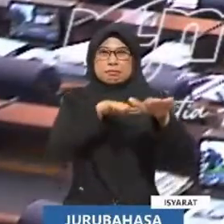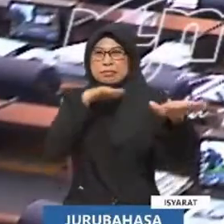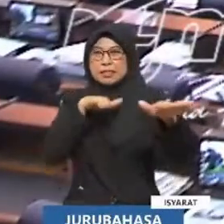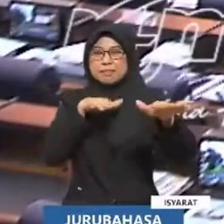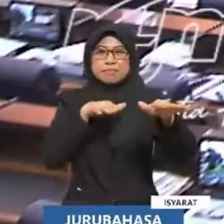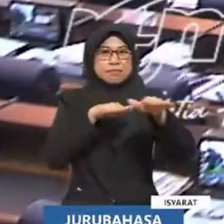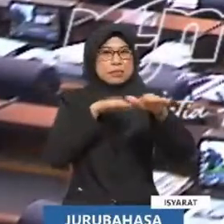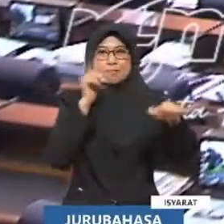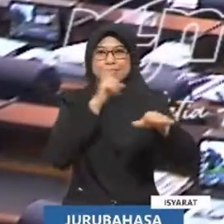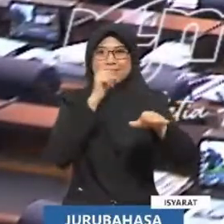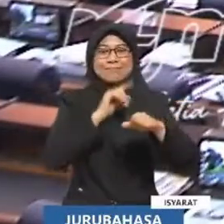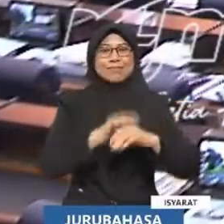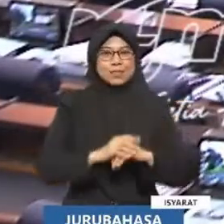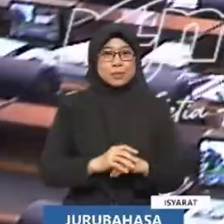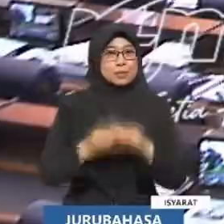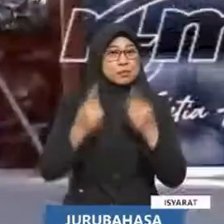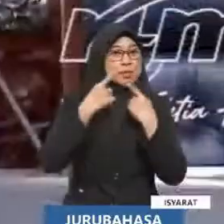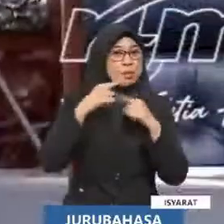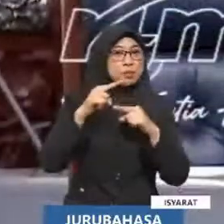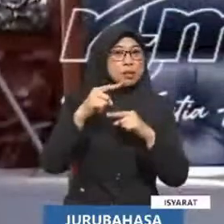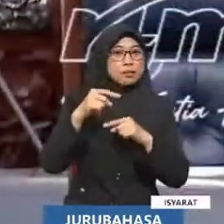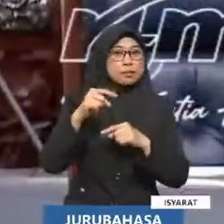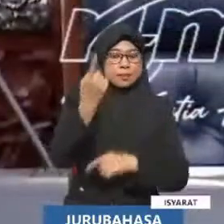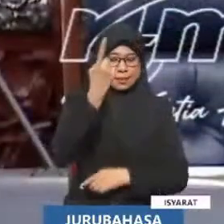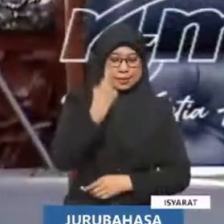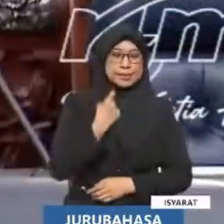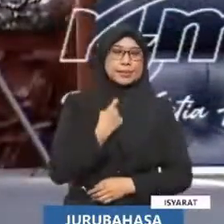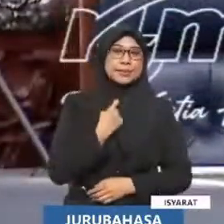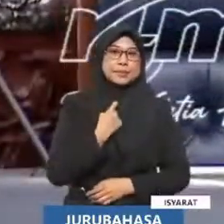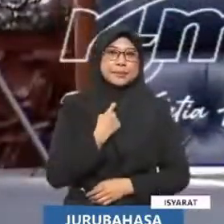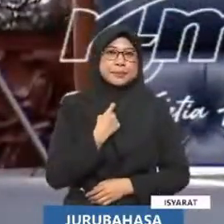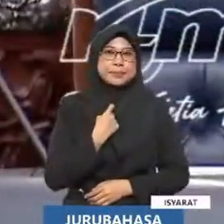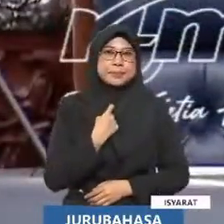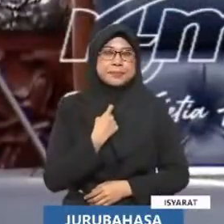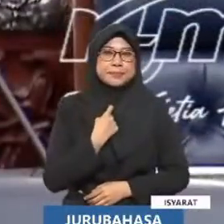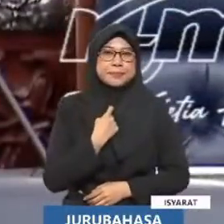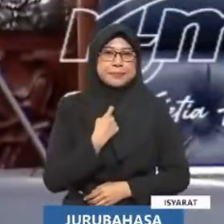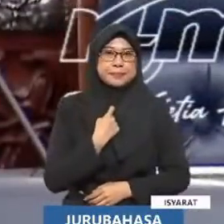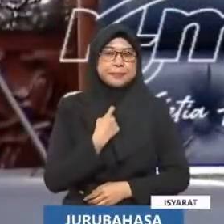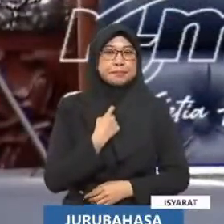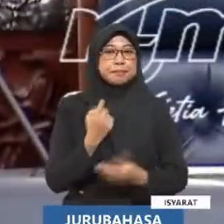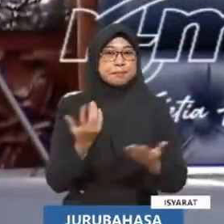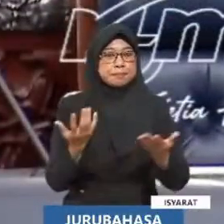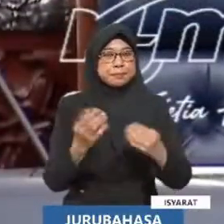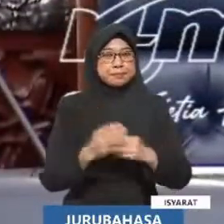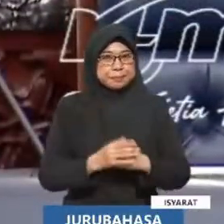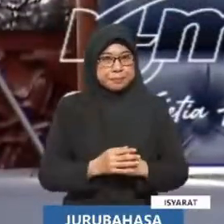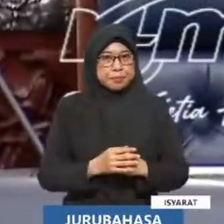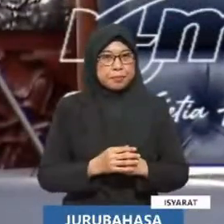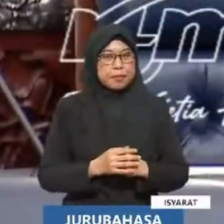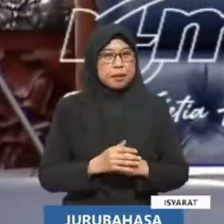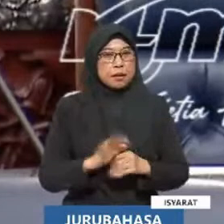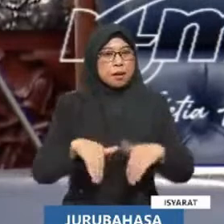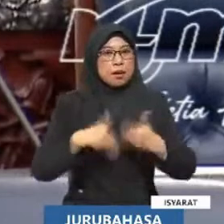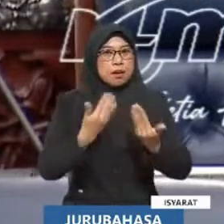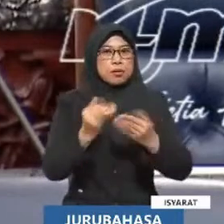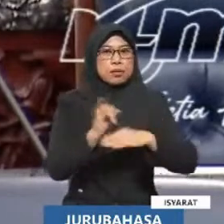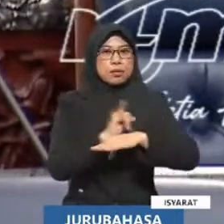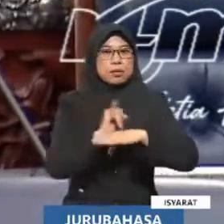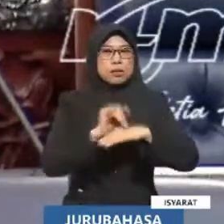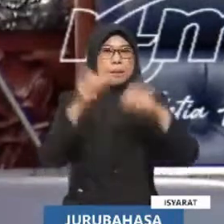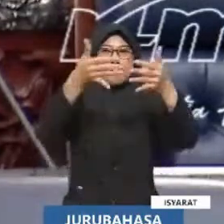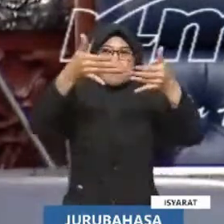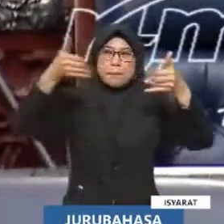untuk menjalani Jogja soale Mbak yi apa nih consent tentang bagaimana